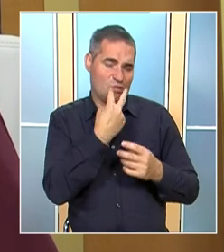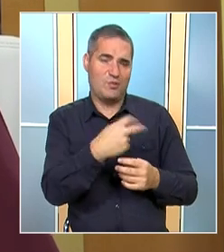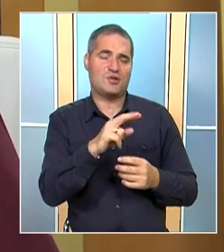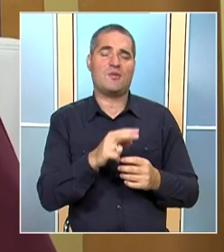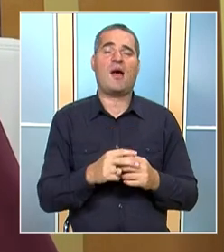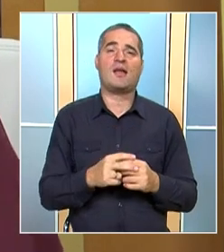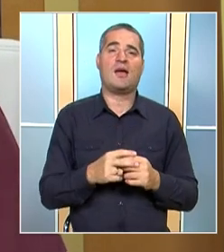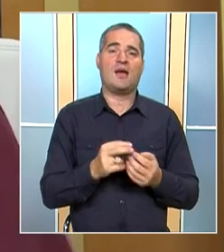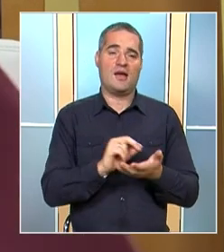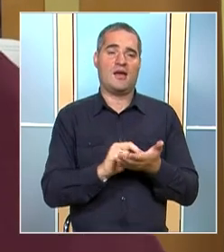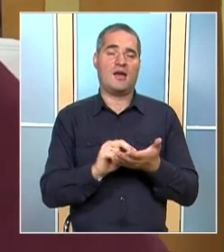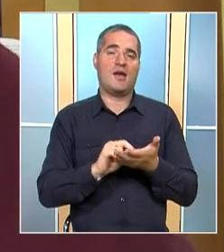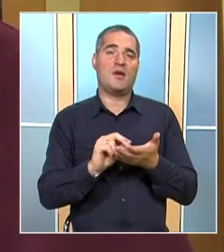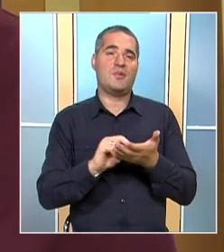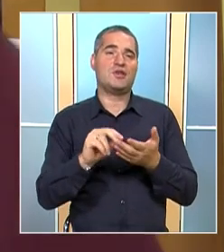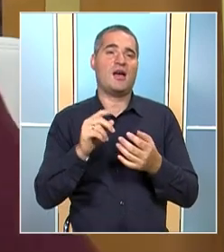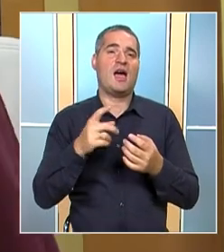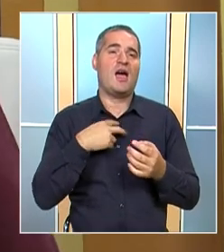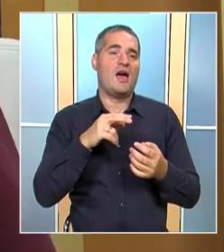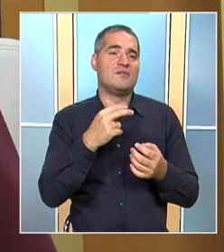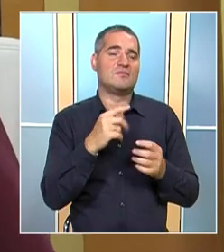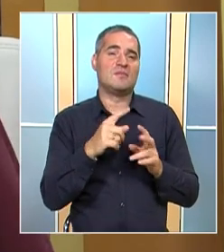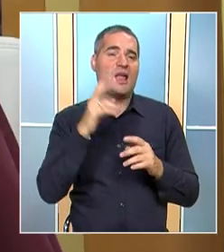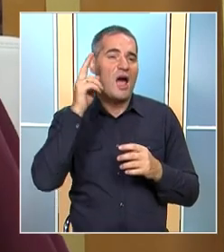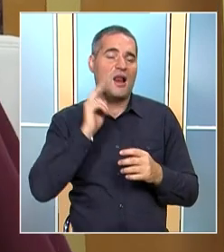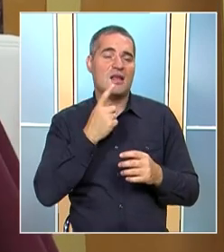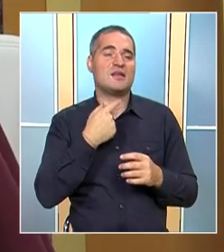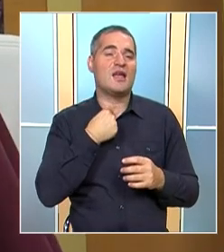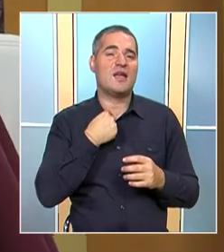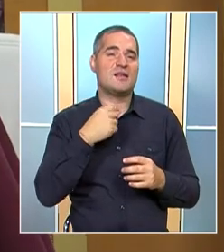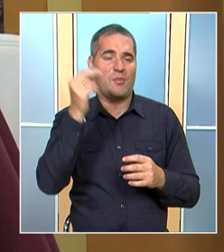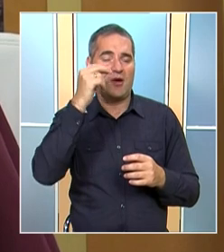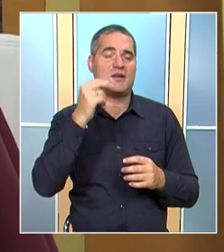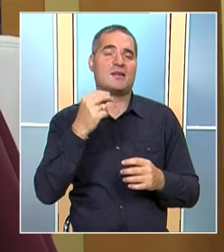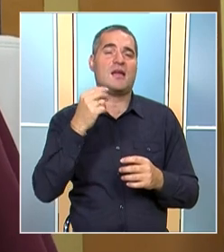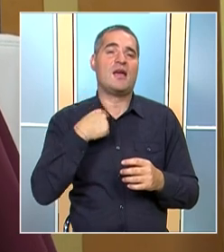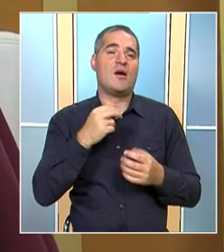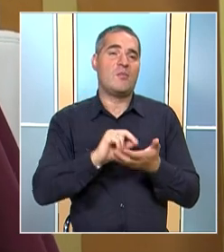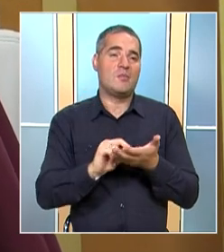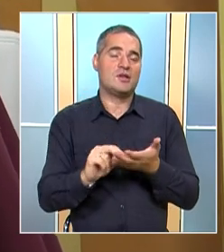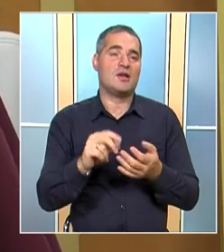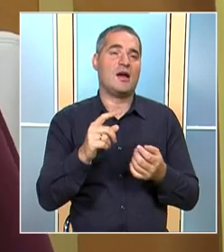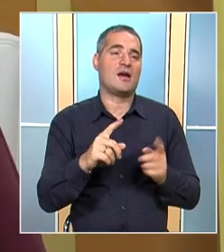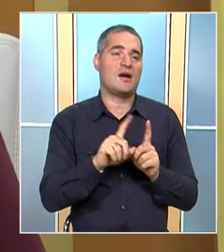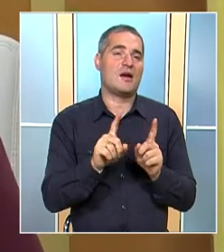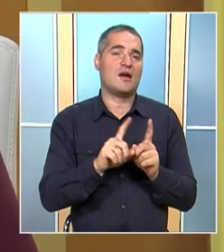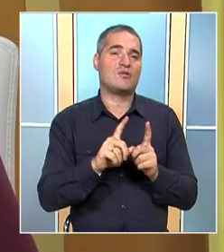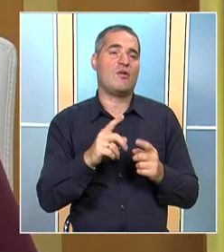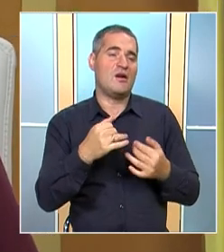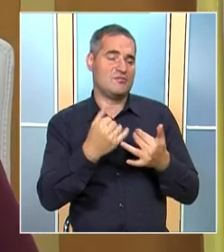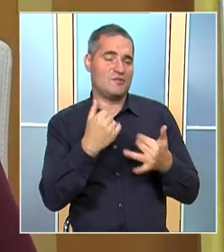пиша игнорирам на английски. Тоест на български го пиша. Не знам как успявам да ги превеждам.